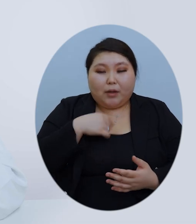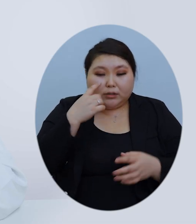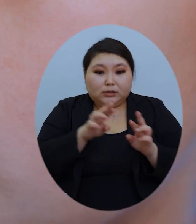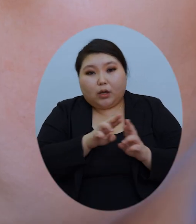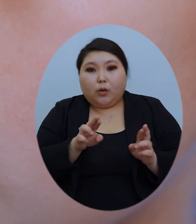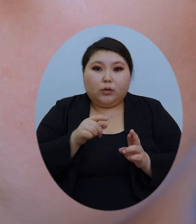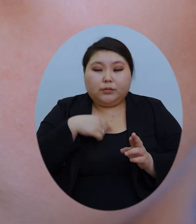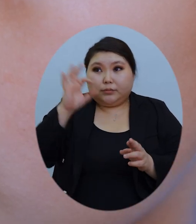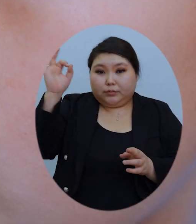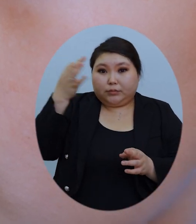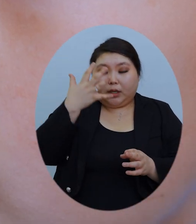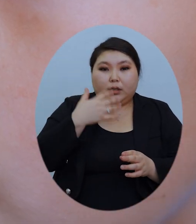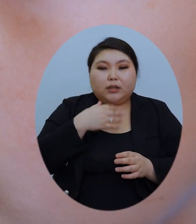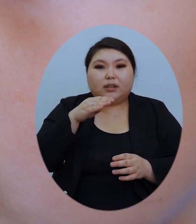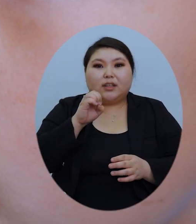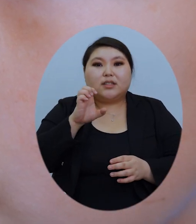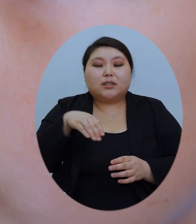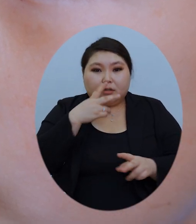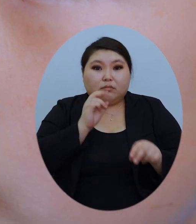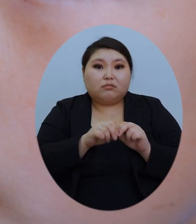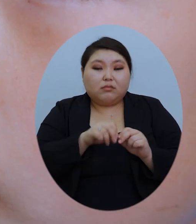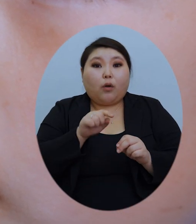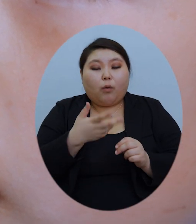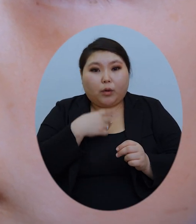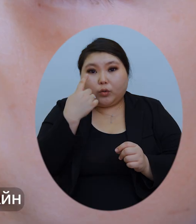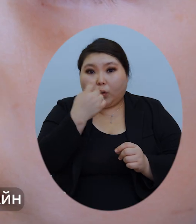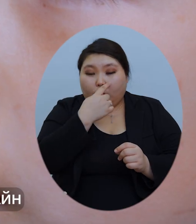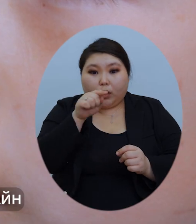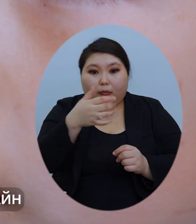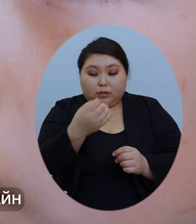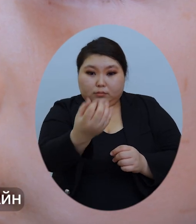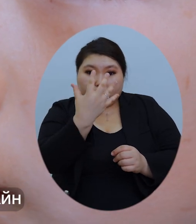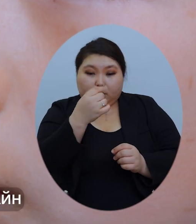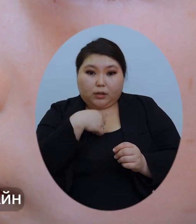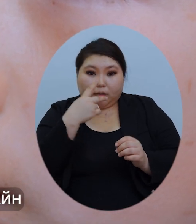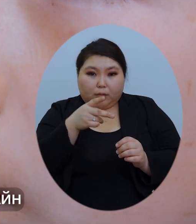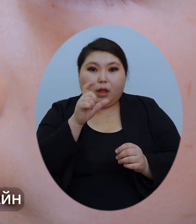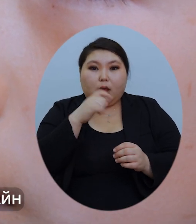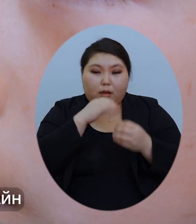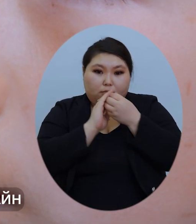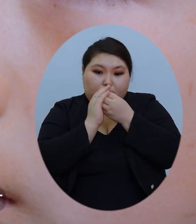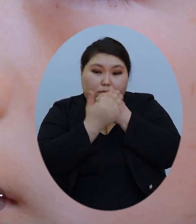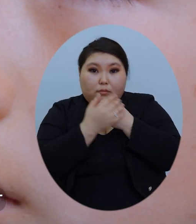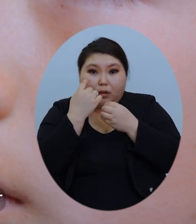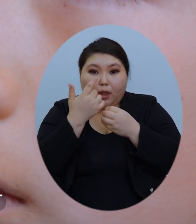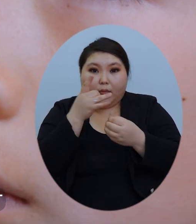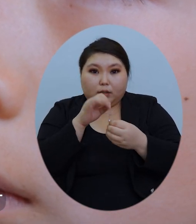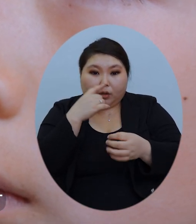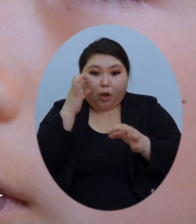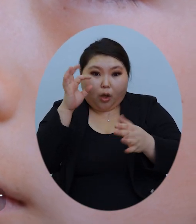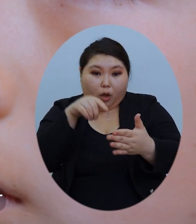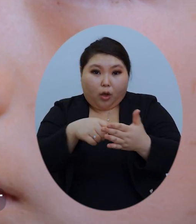тулд гэрлийн тест гэж үздэг. Энэ нь нүдний урд гэрэл байрлуулахад эвэрлэг бүрхүүл дээр тухайн гэрэл